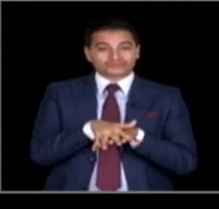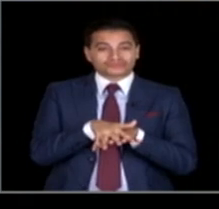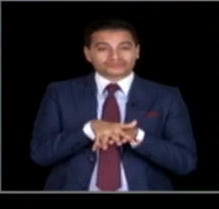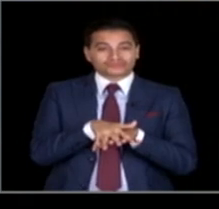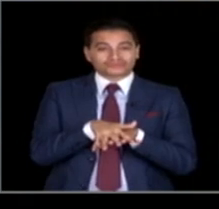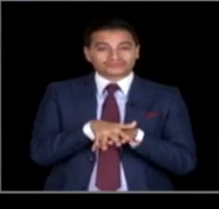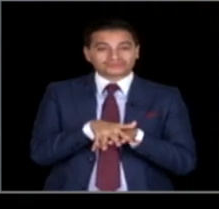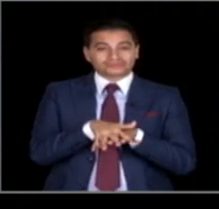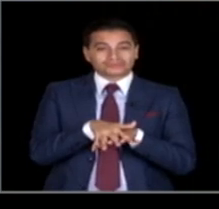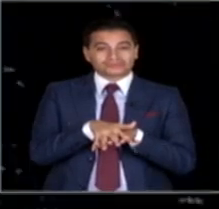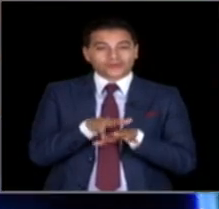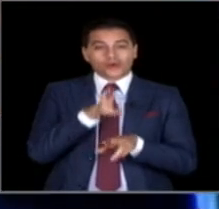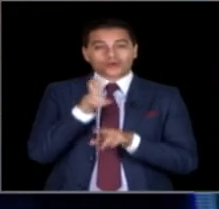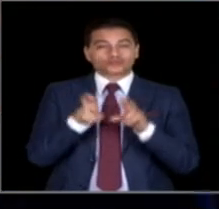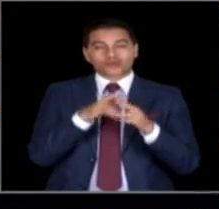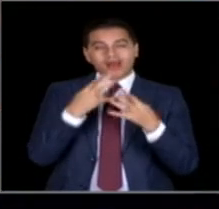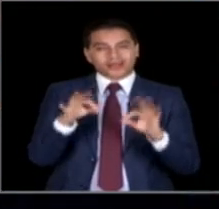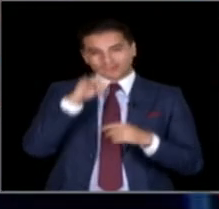اللي قبل كل أسئلة.